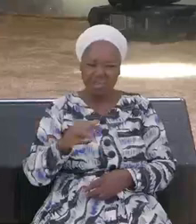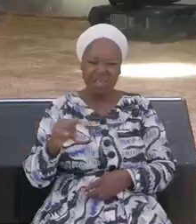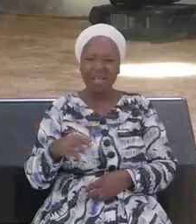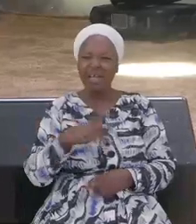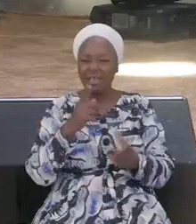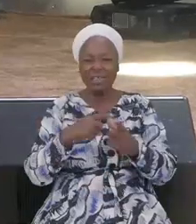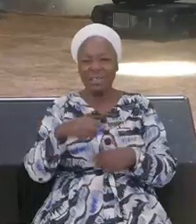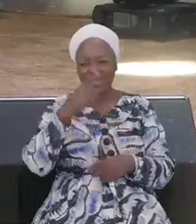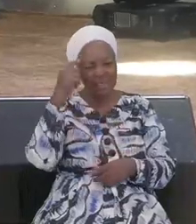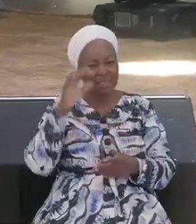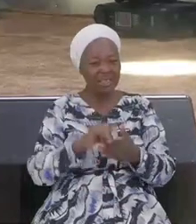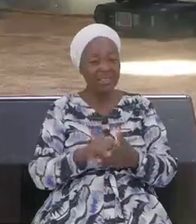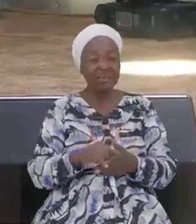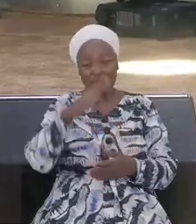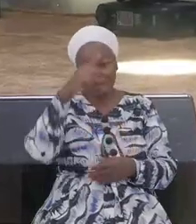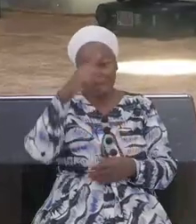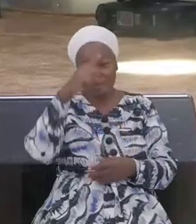toujours. Tombe.